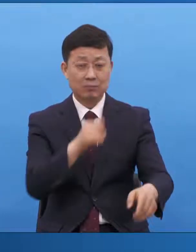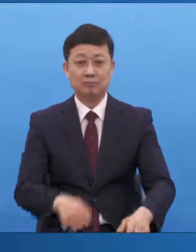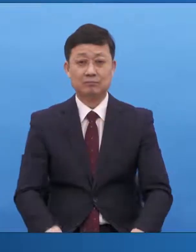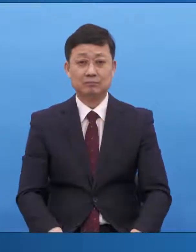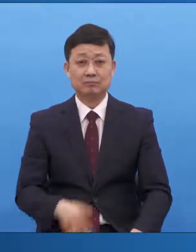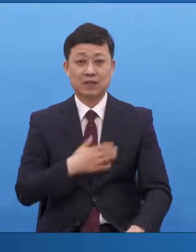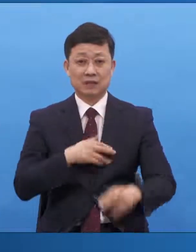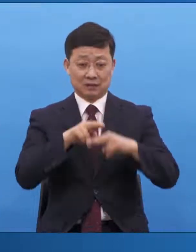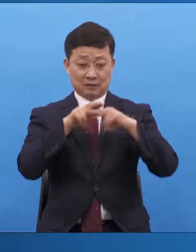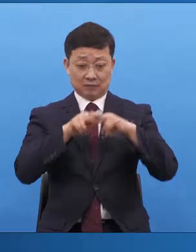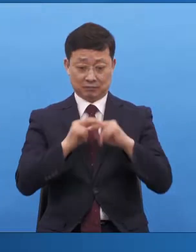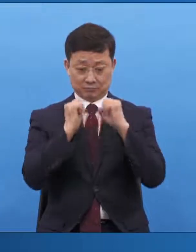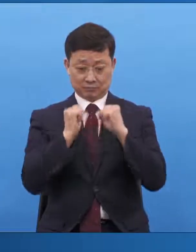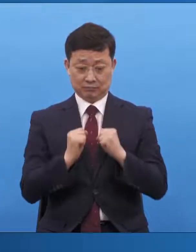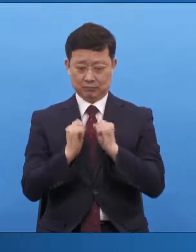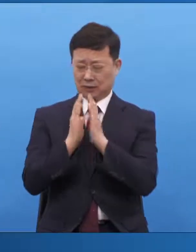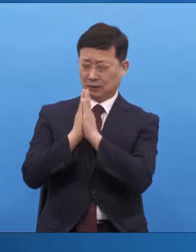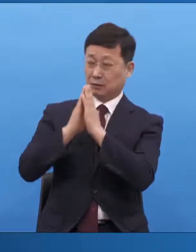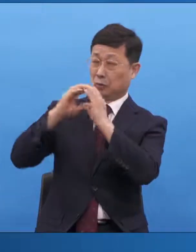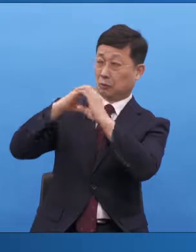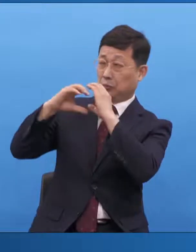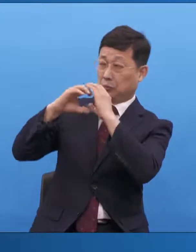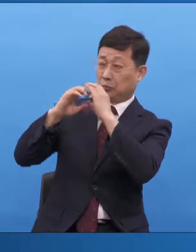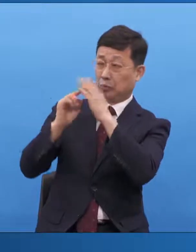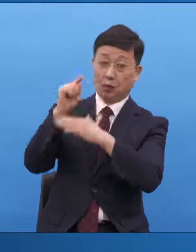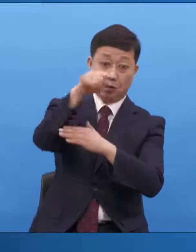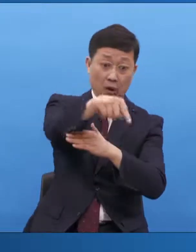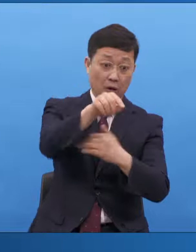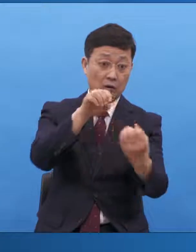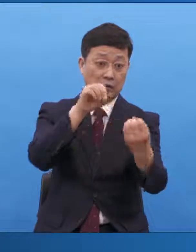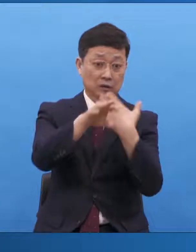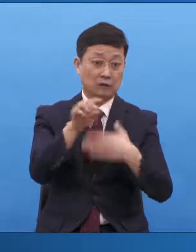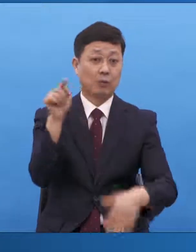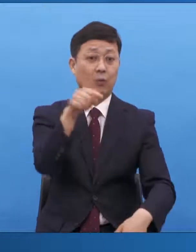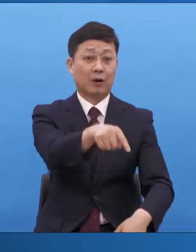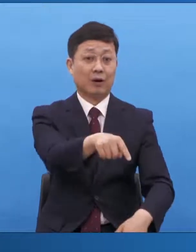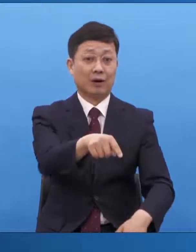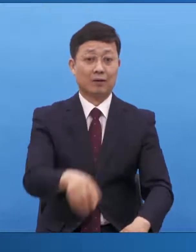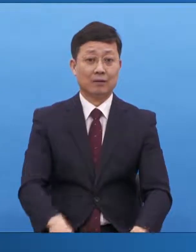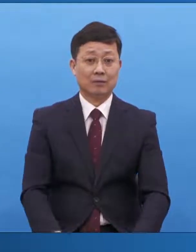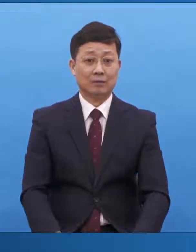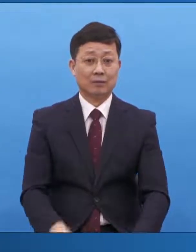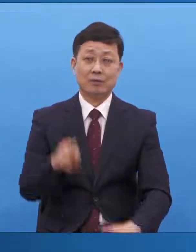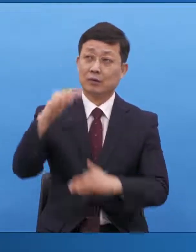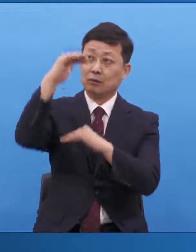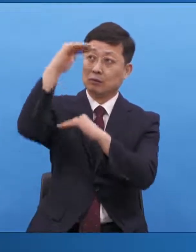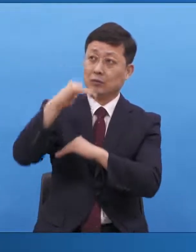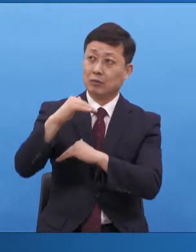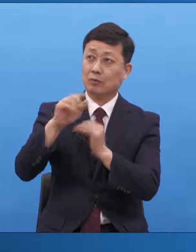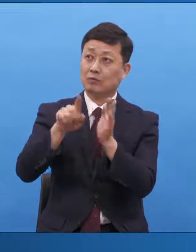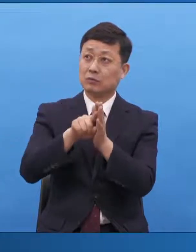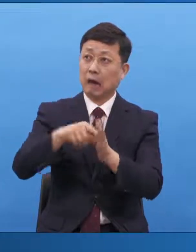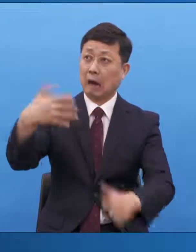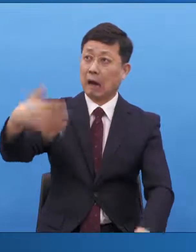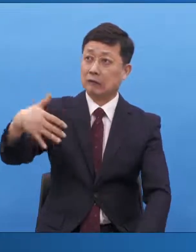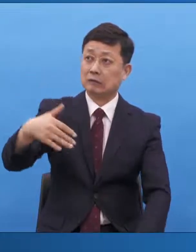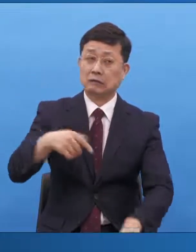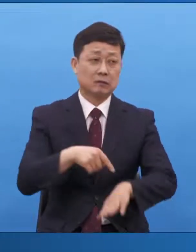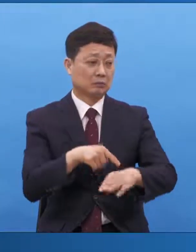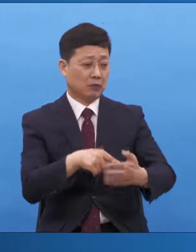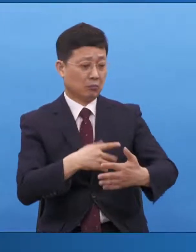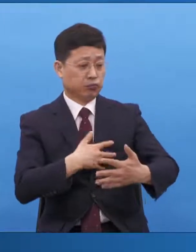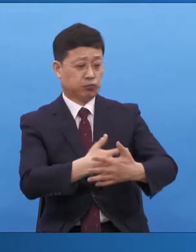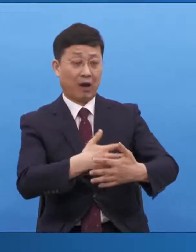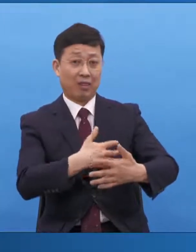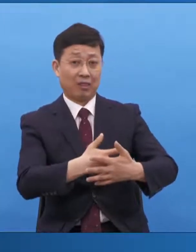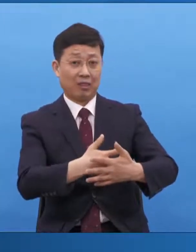있는데 이 일은 이루어지고 있다는 거예요. That you're sitting here right now, but these works are being fulfilled. 그럼 이거 안 믿으니까 자꾸 불안한 거예요. But